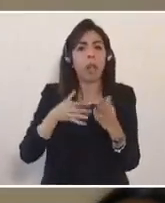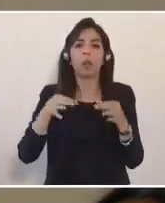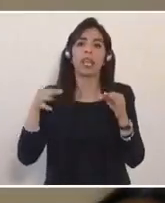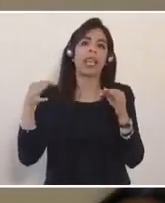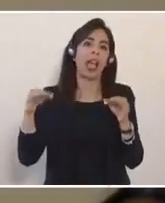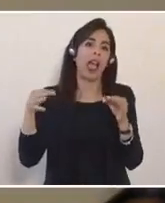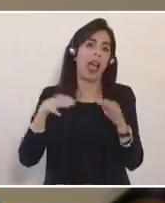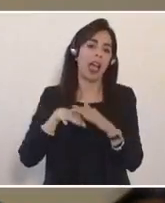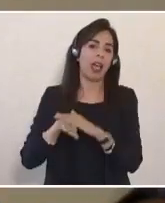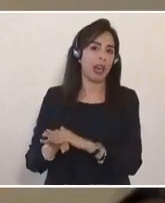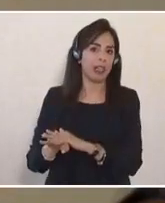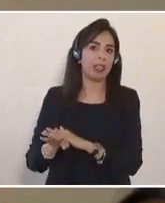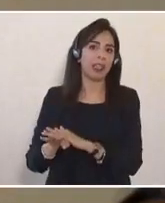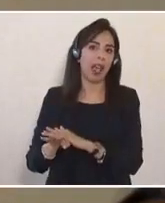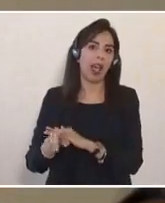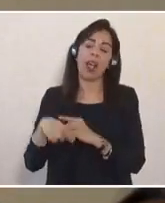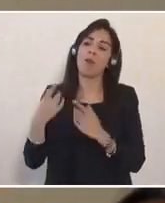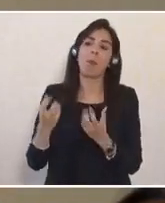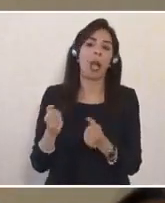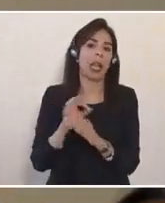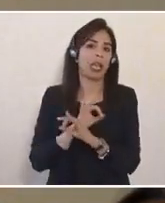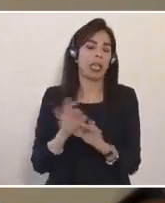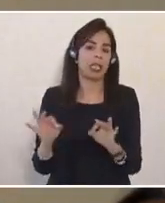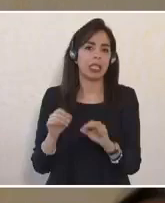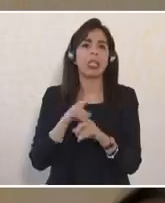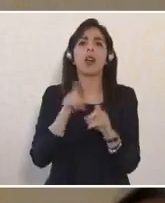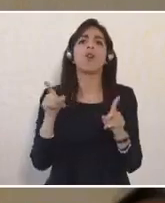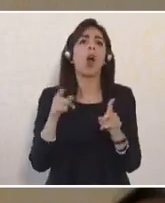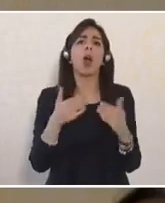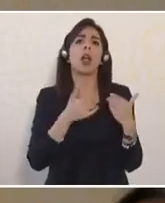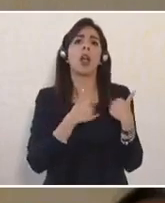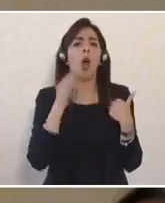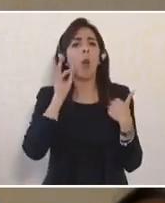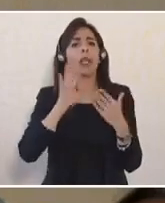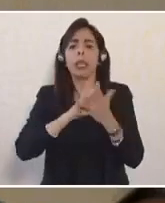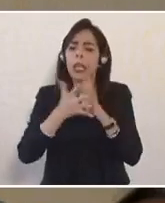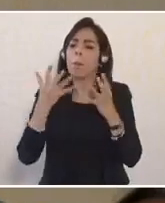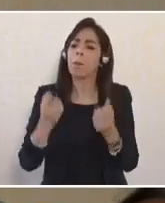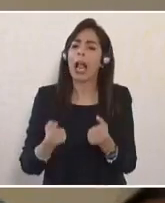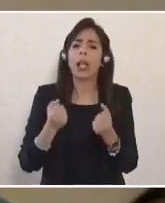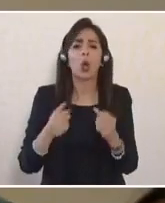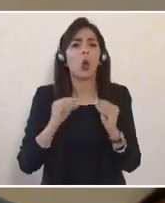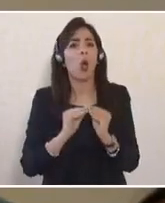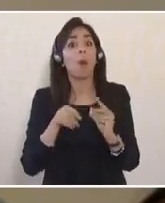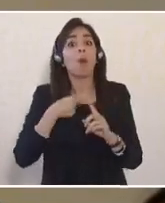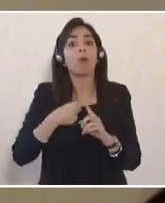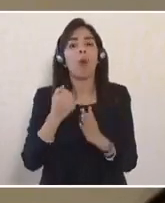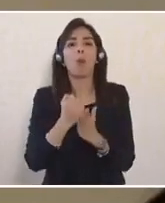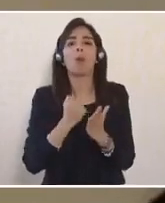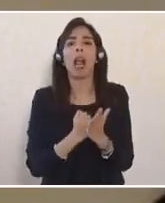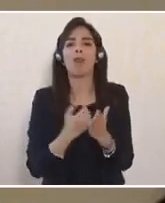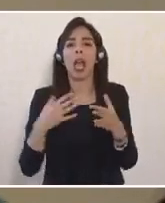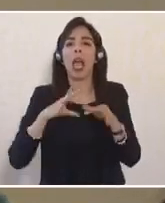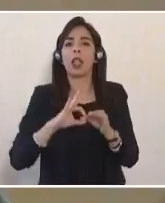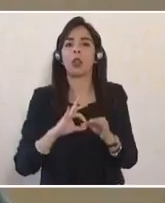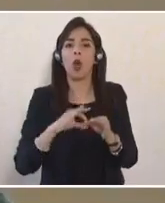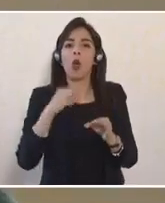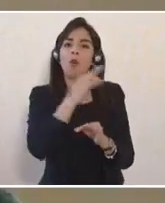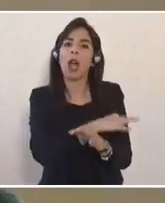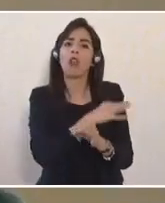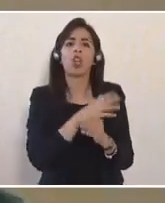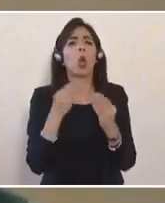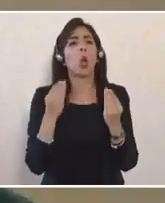come farete perché questo non accada, e soprattutto sui brevetti per i vaccini. Un punto della dichiarazione prevede la cessione volontaria